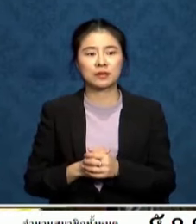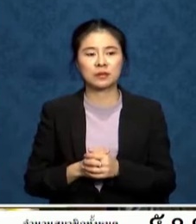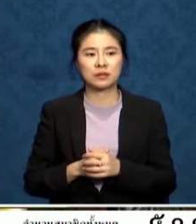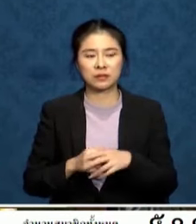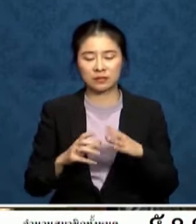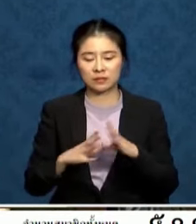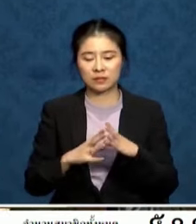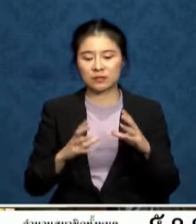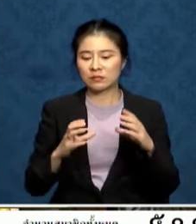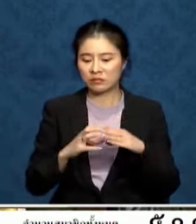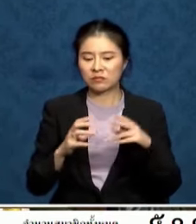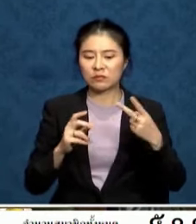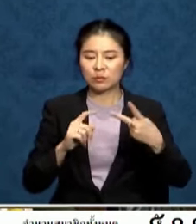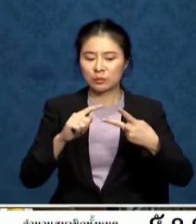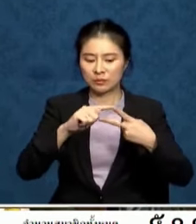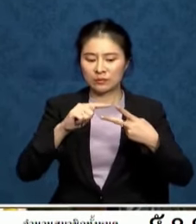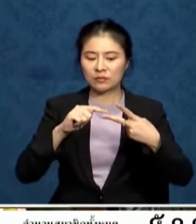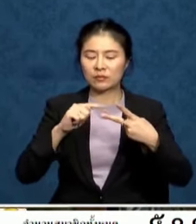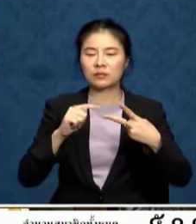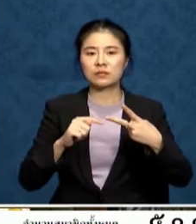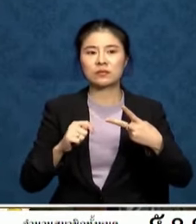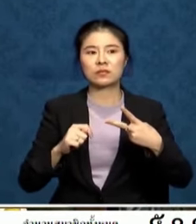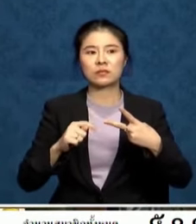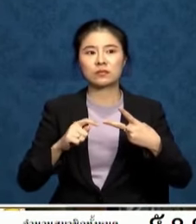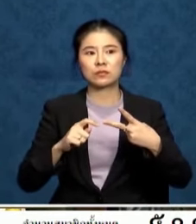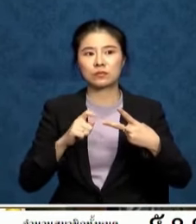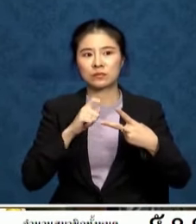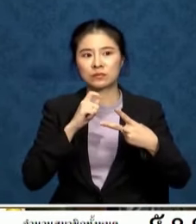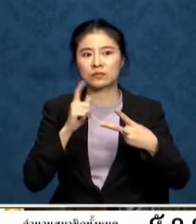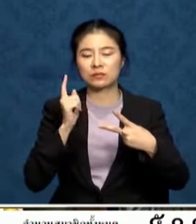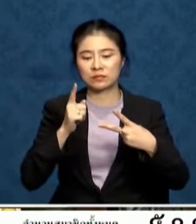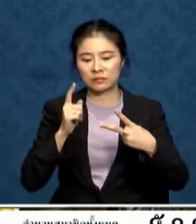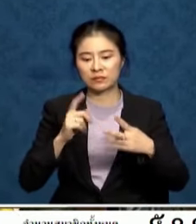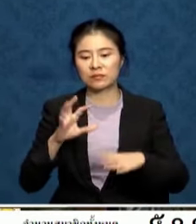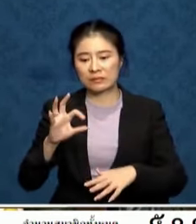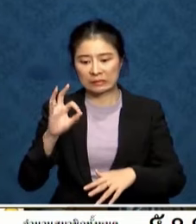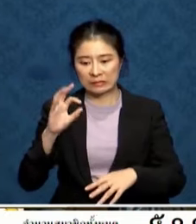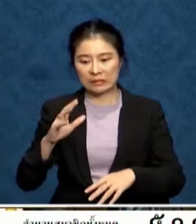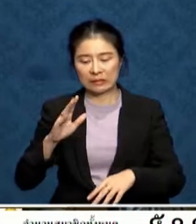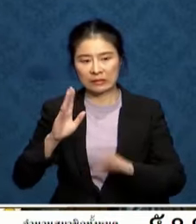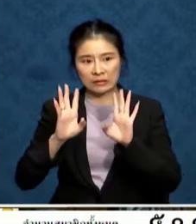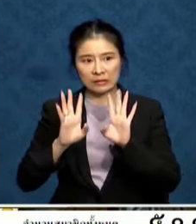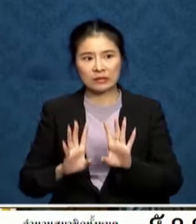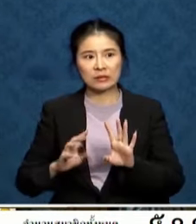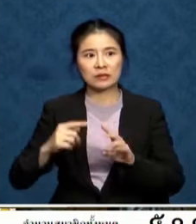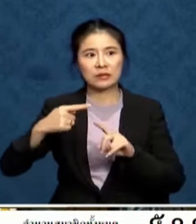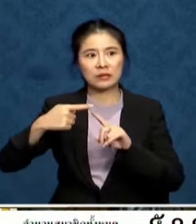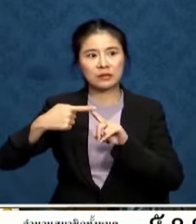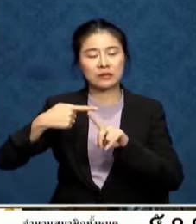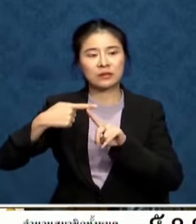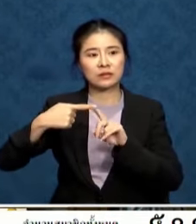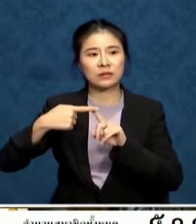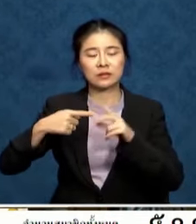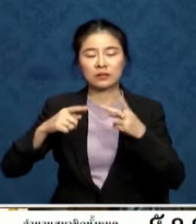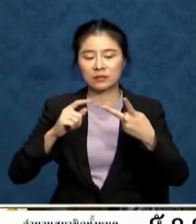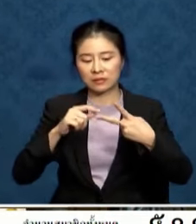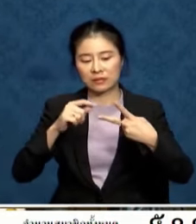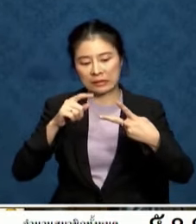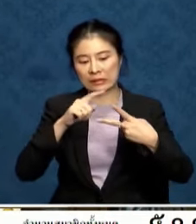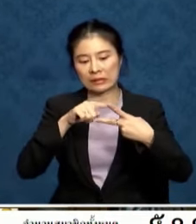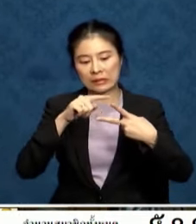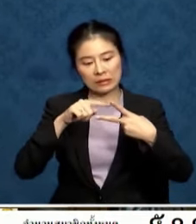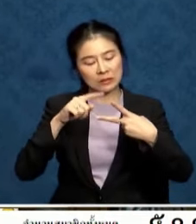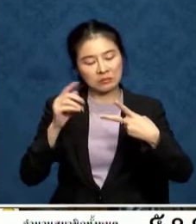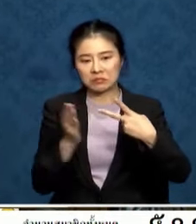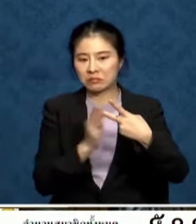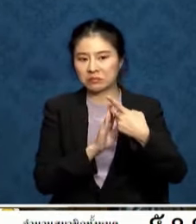ณฑ์2ชั้นอยู่ซึ่งจริงๆแล้วมันเป็นเกณฑ์ชั้นเดียวครับคือเกณฑ์ชั้นบนส่วนเกณฑ์ชั้นล่างเนี่ยไม่มีแล้วครับส่ว